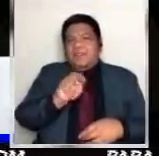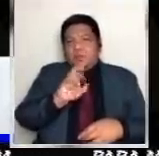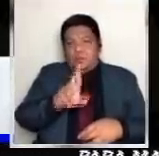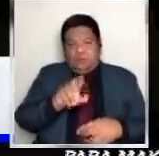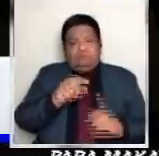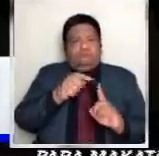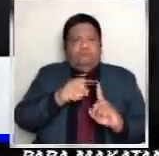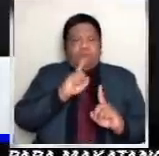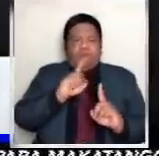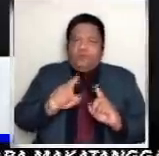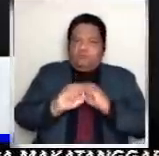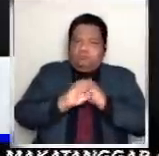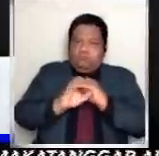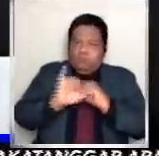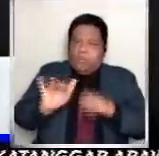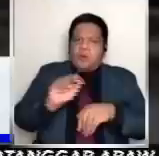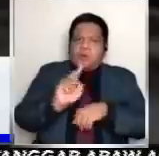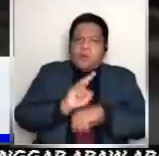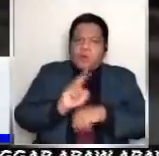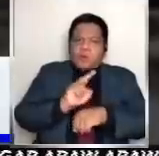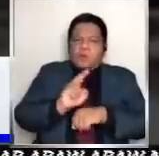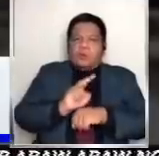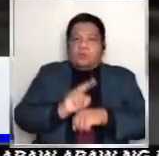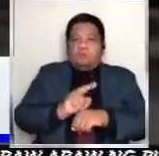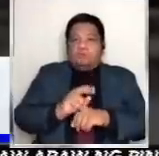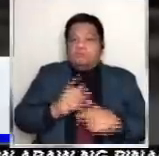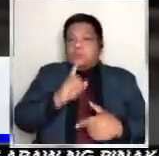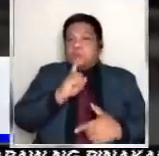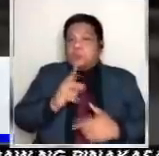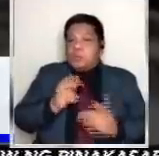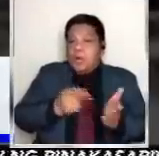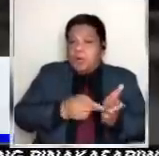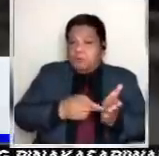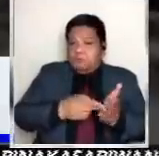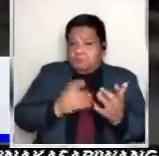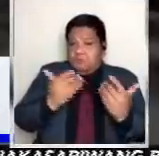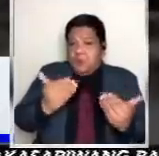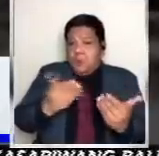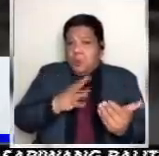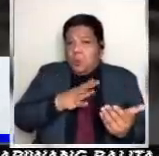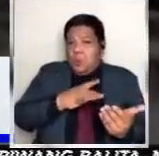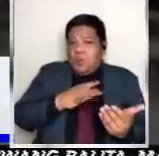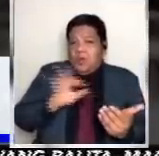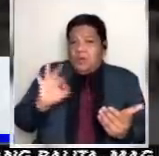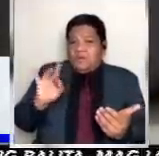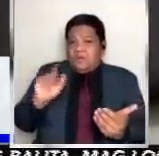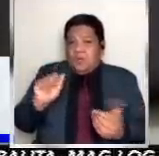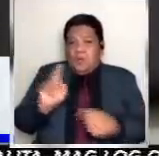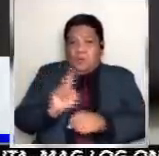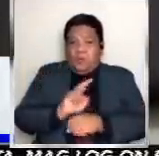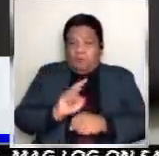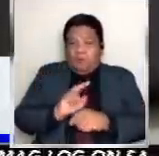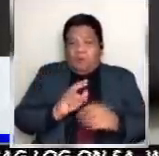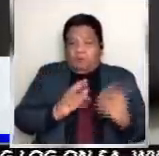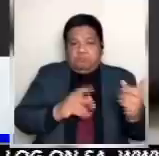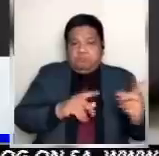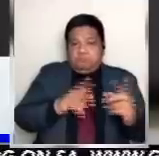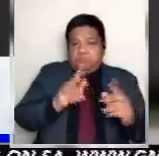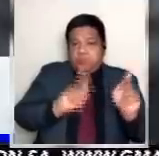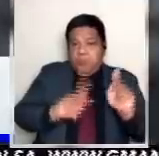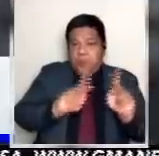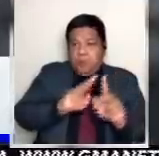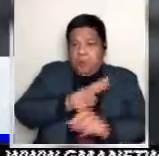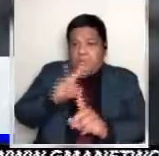na raw kailangan pang hintayin ng FDA na mag-apply ang mga manufacturer para sa isang EUA. Sa ilalim daw kasi ng